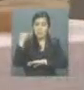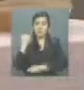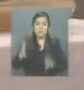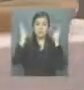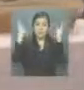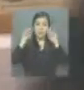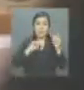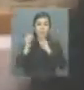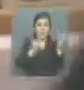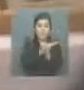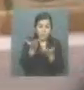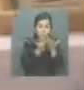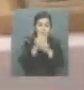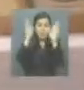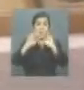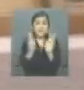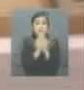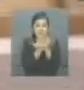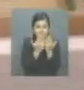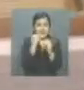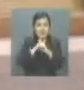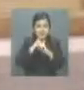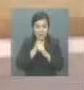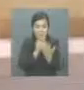สวนาในรูปแบบพ็อกเก็ตบุ๊กสำหรับการศึกษ